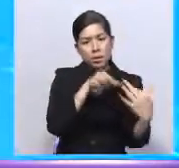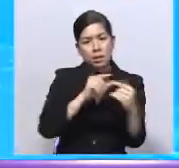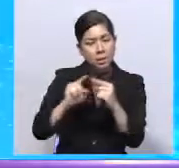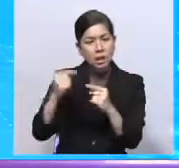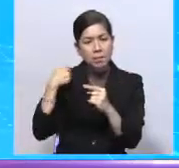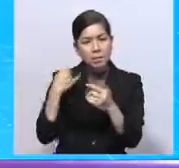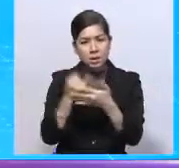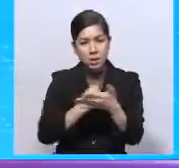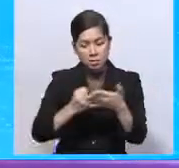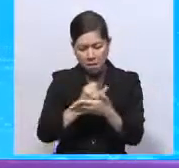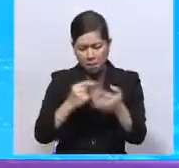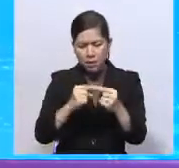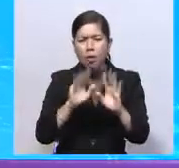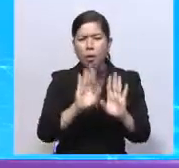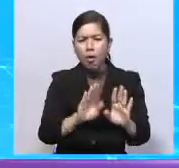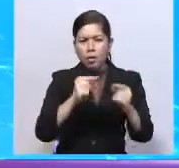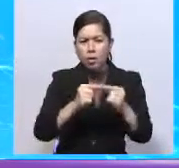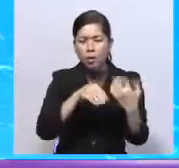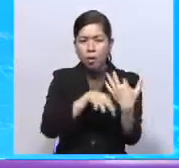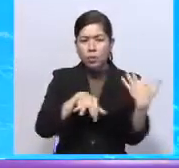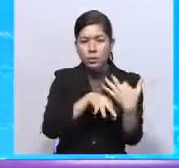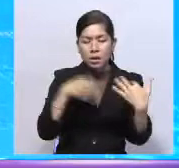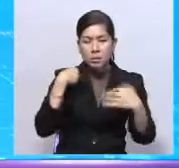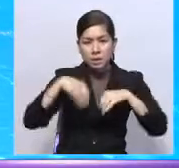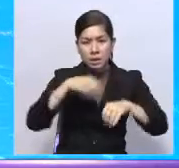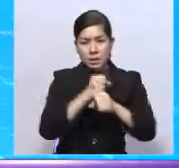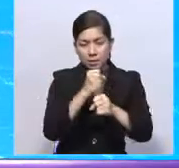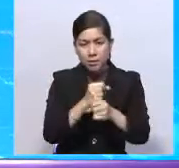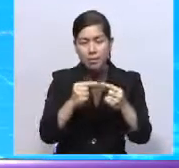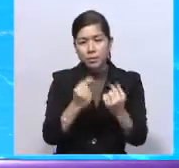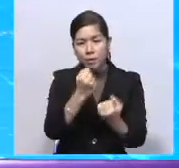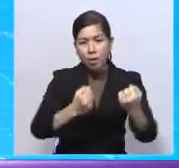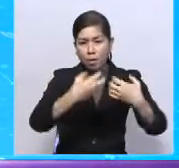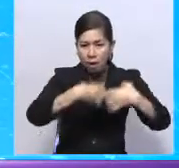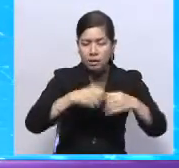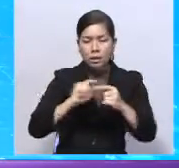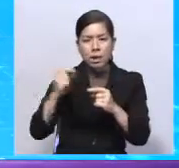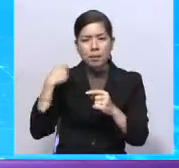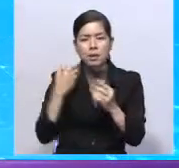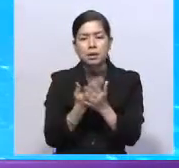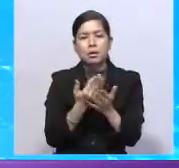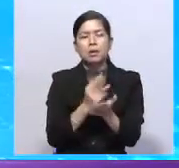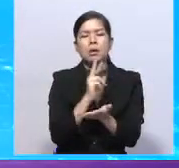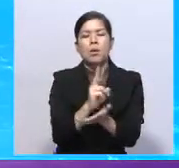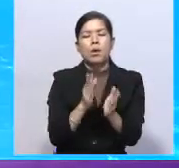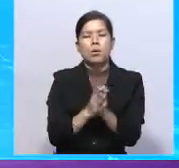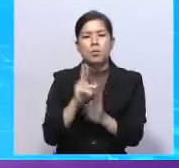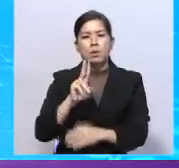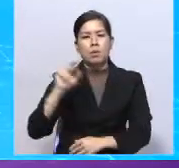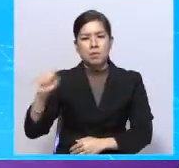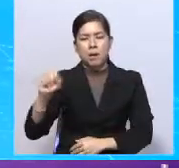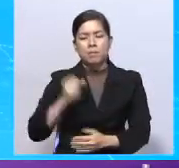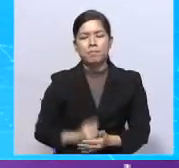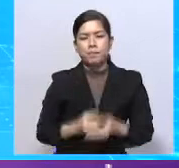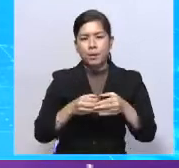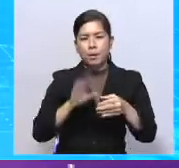เขียนแบบวิศวกรรมเครื่องยนต์เลขคอมพิวเตอร์เทคโนโลยียานยนต์ชิงเงินรางวัลเนี่ยรวมกว่า 200,000 บาททีเดียวค่ะ ส่